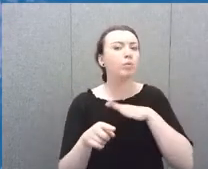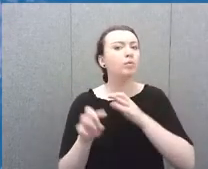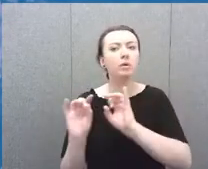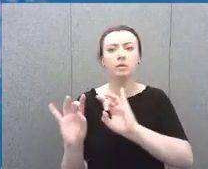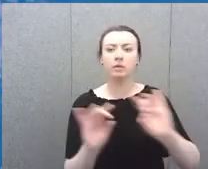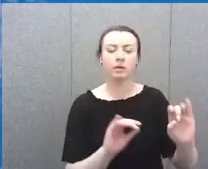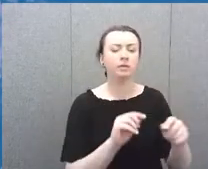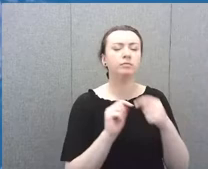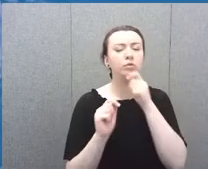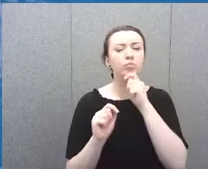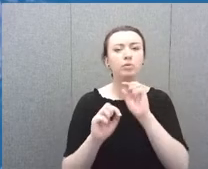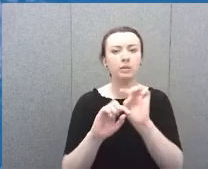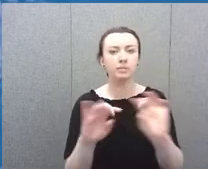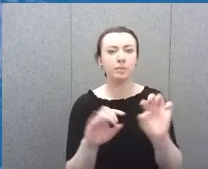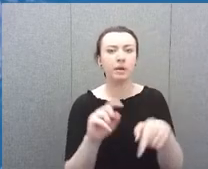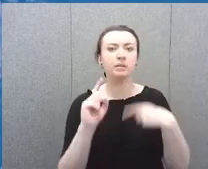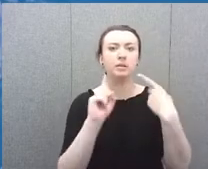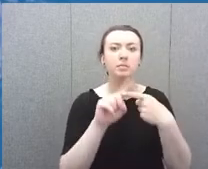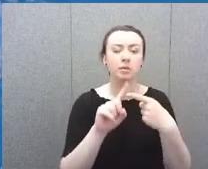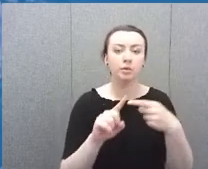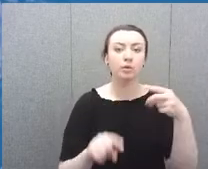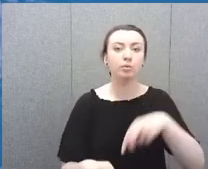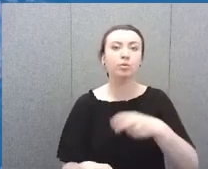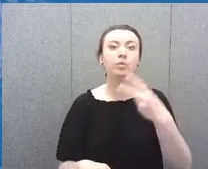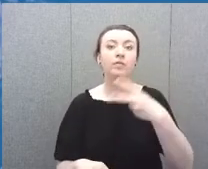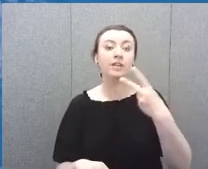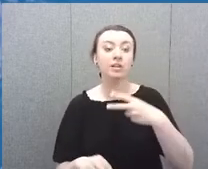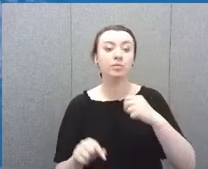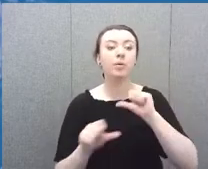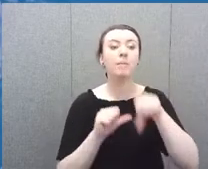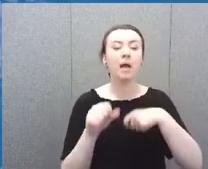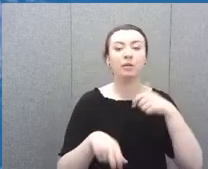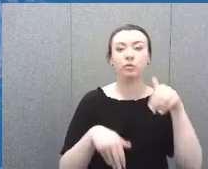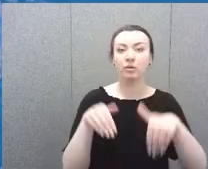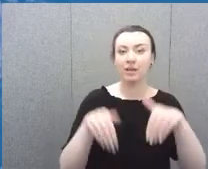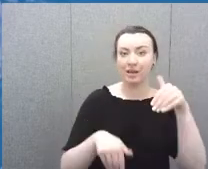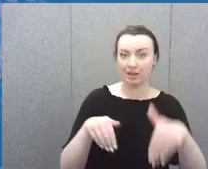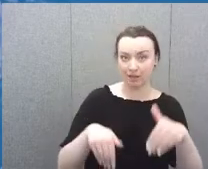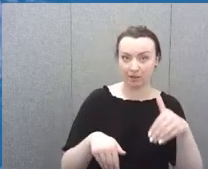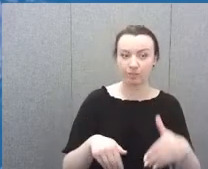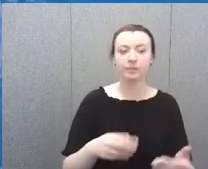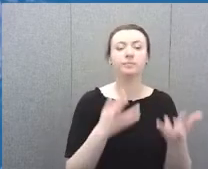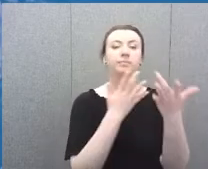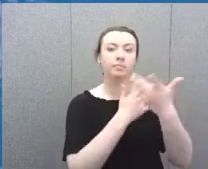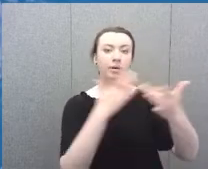вспомню таких случаев. Демонстрации в 2020 году показали